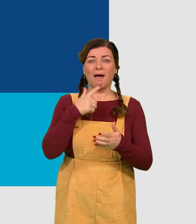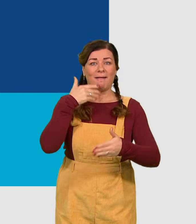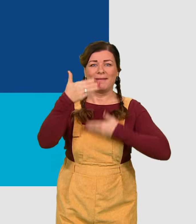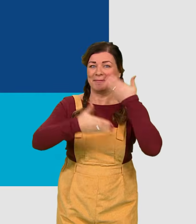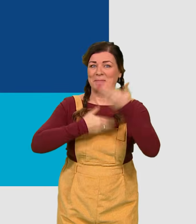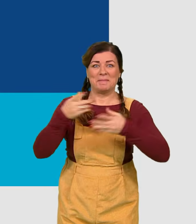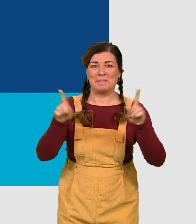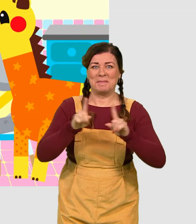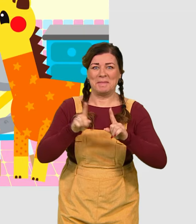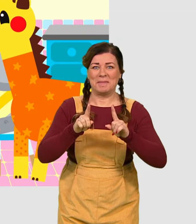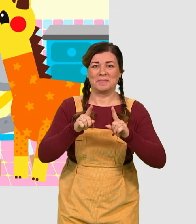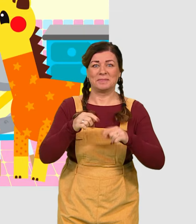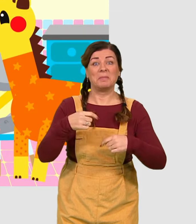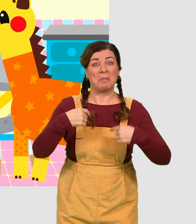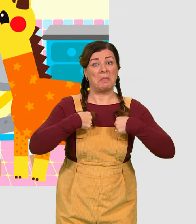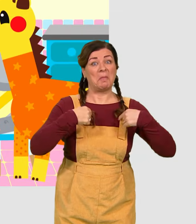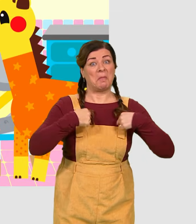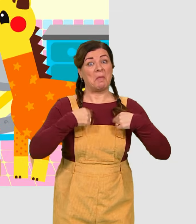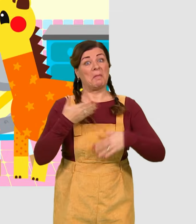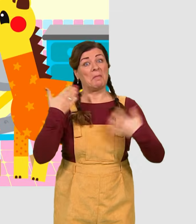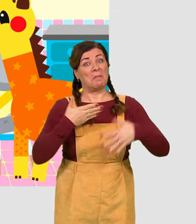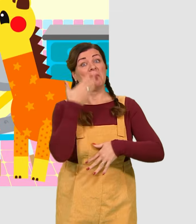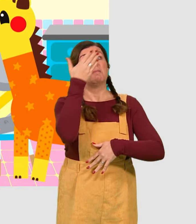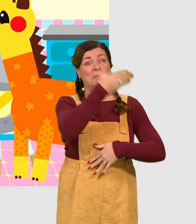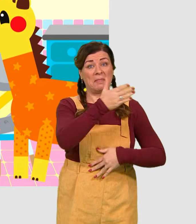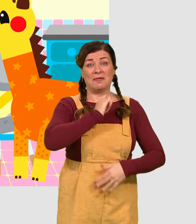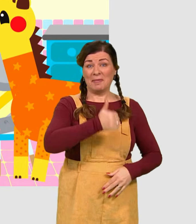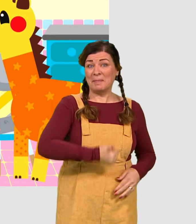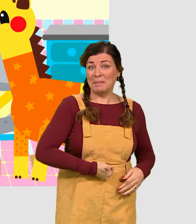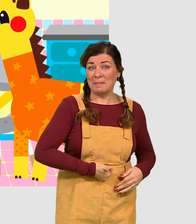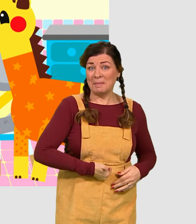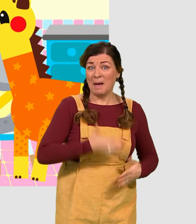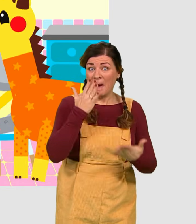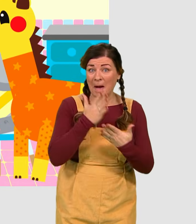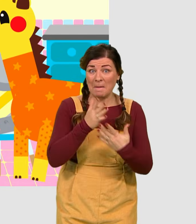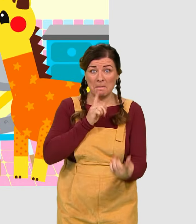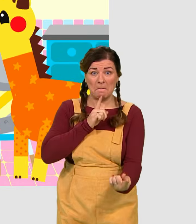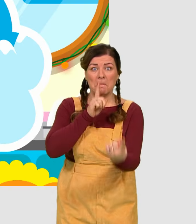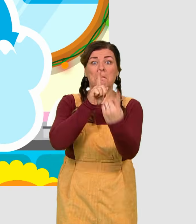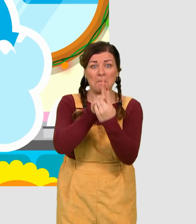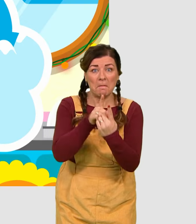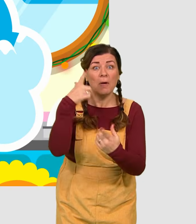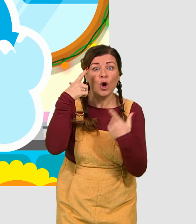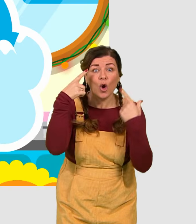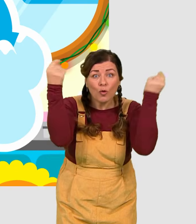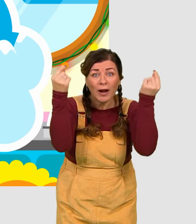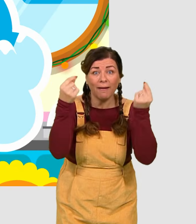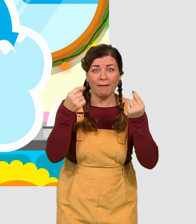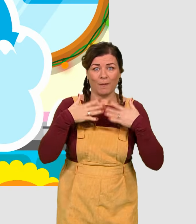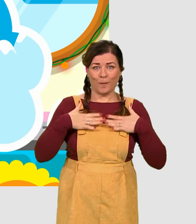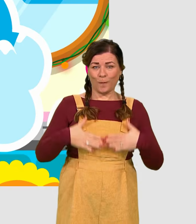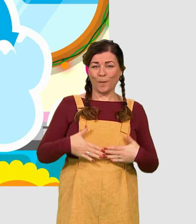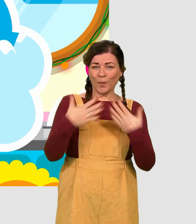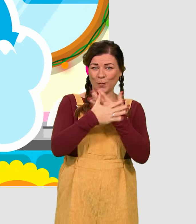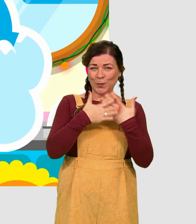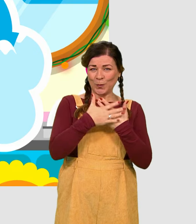dweud y stori. Ar y ffordd i'r fferm, mi welais i gorach bach oedd yn gwisgo siwt werdd